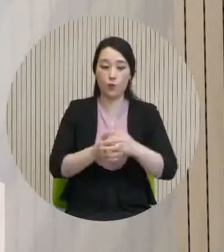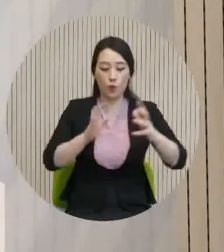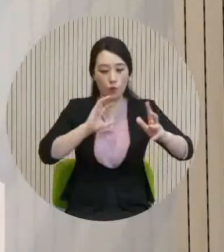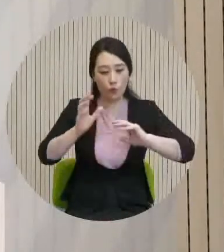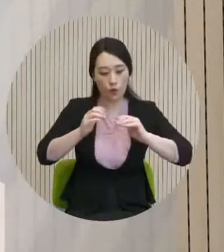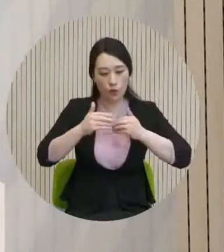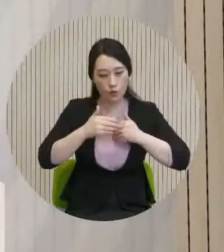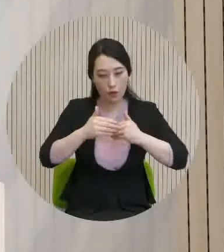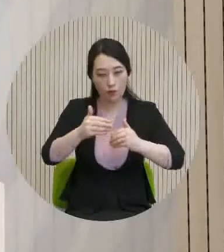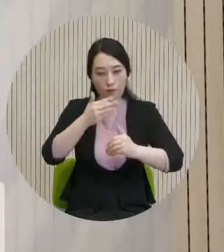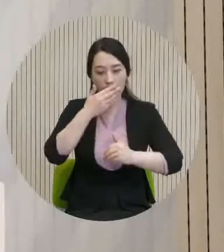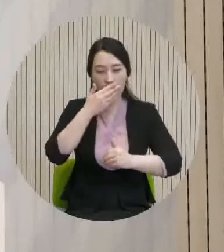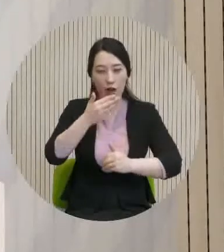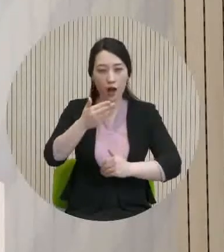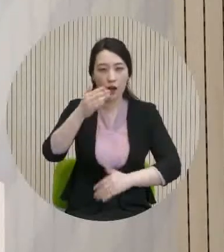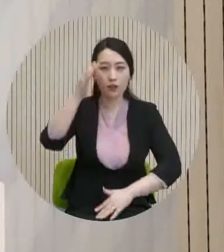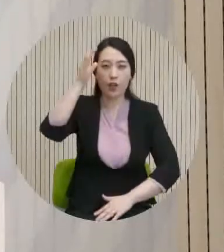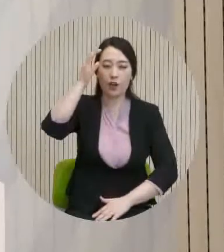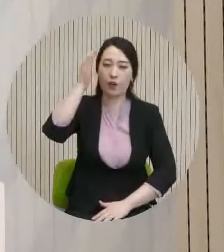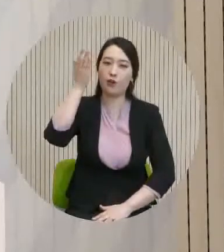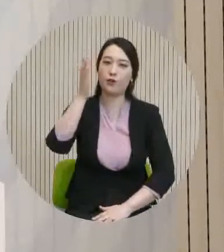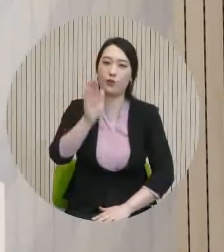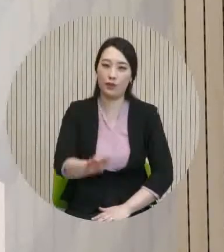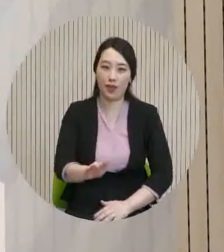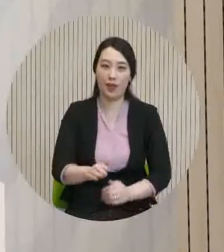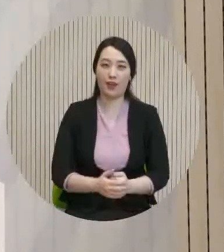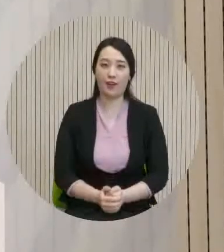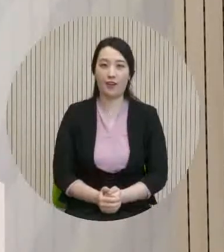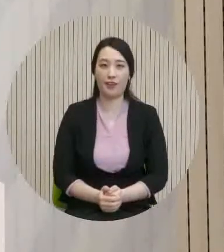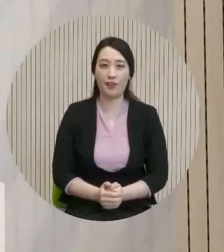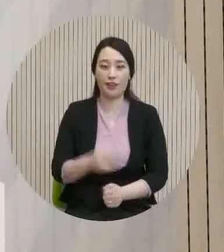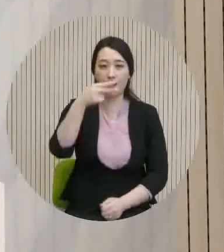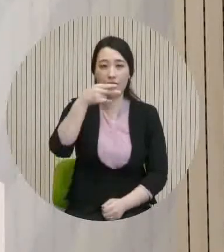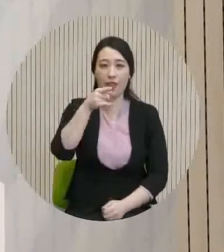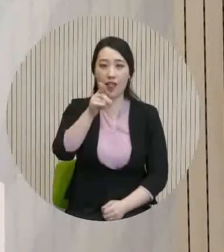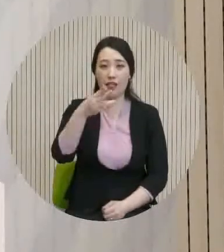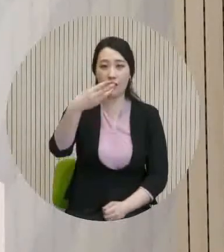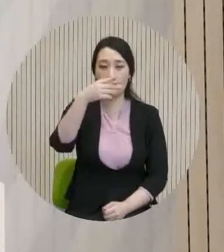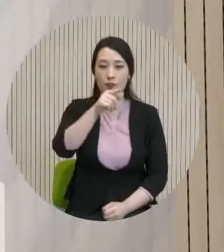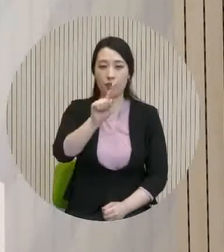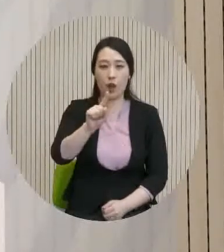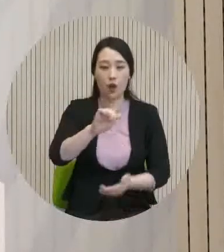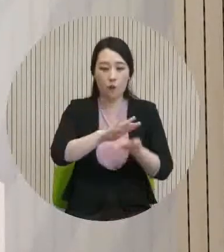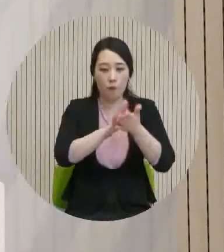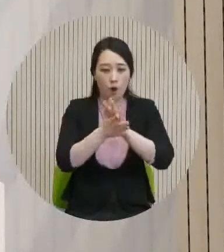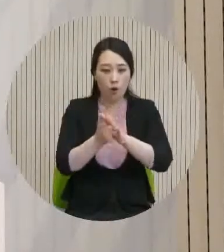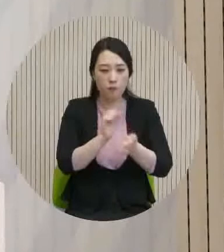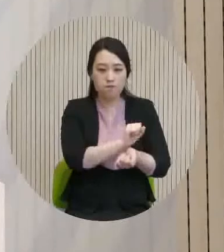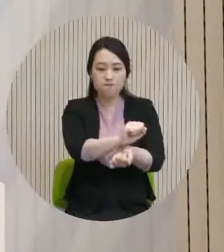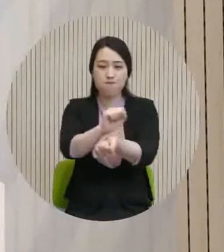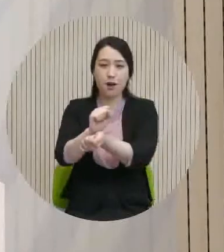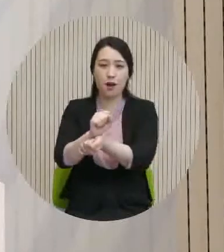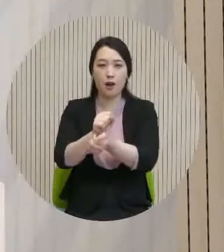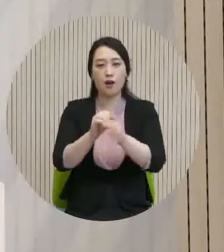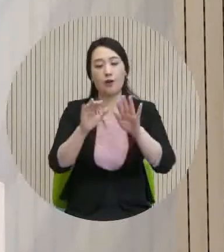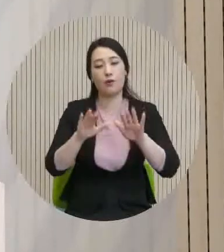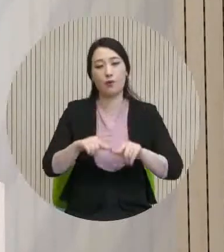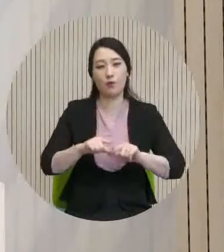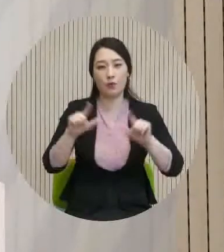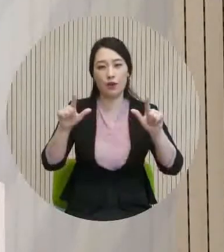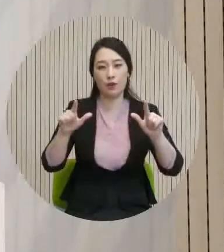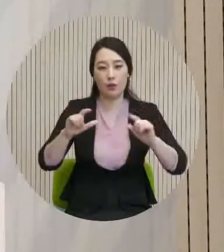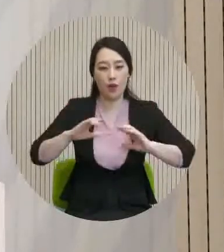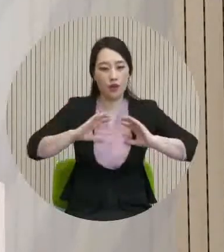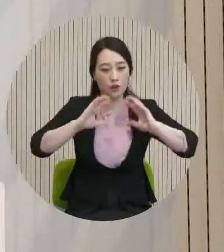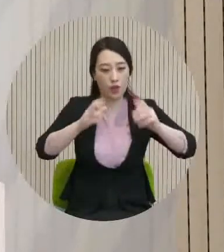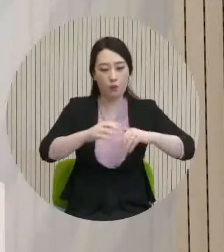so we can 진행할 have 수 you 있을까 here 하는 at the 기대를 symposium. 했었는데 델타 변이 확산 However, 등으로 인해 due to 올해도 the spread of Delta 전 세계가 variant,